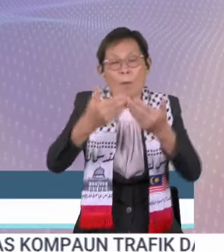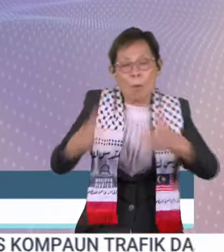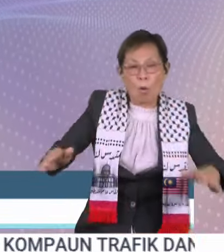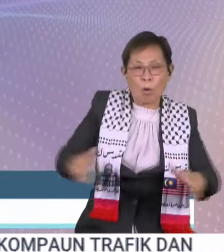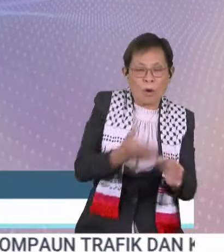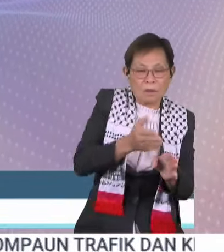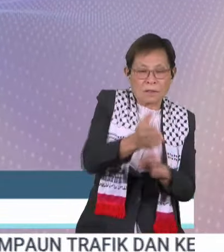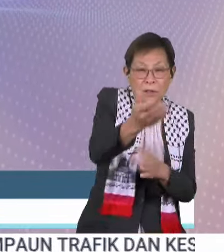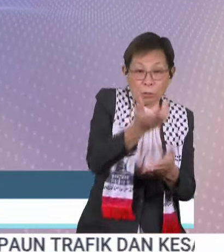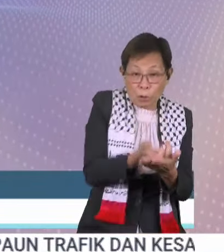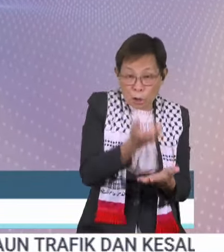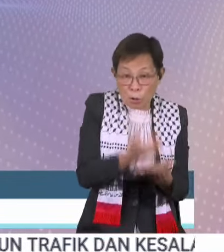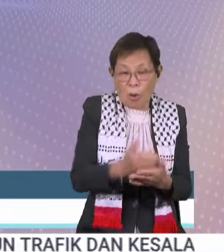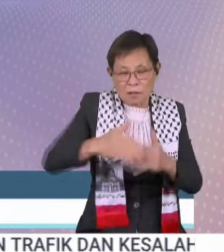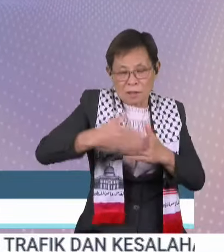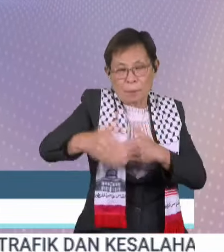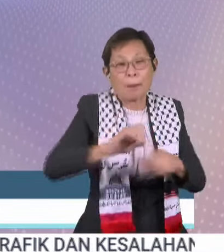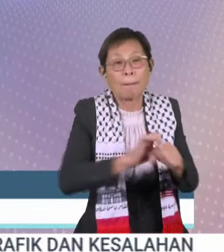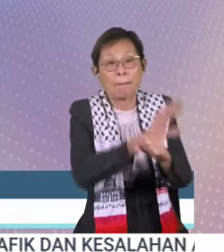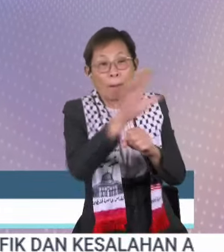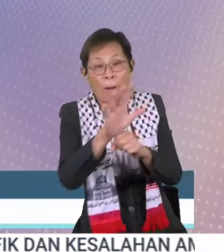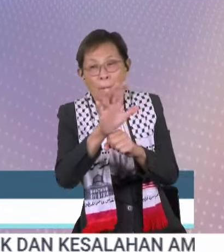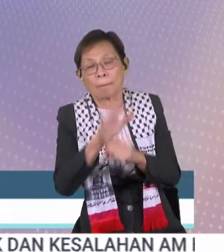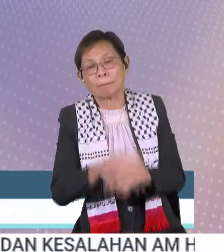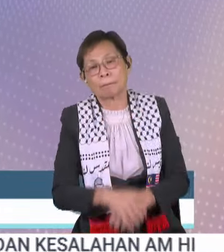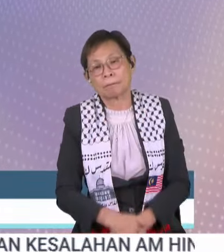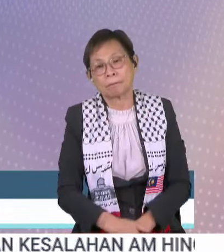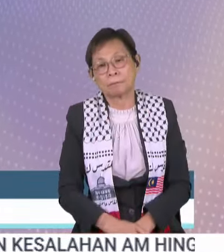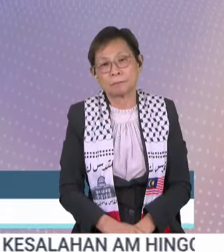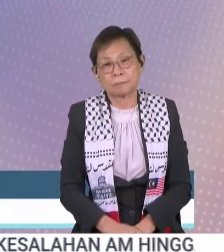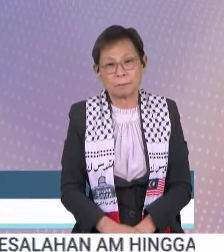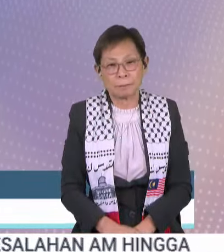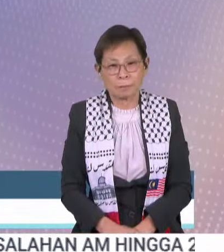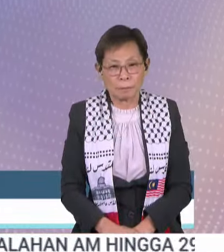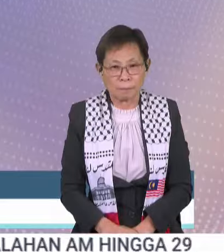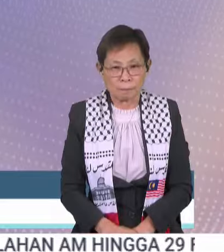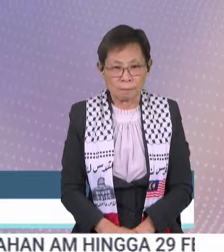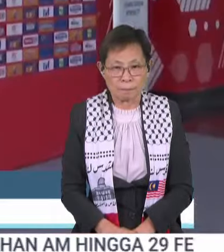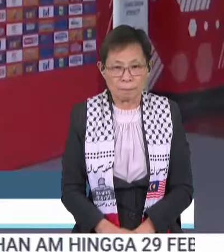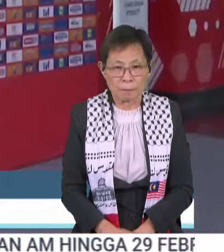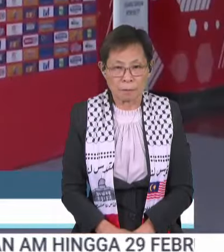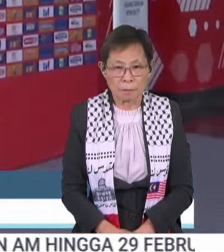sepenuhnya sektor ekonomi pasca pandemik COVID-19.